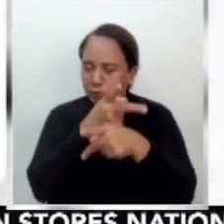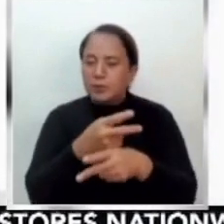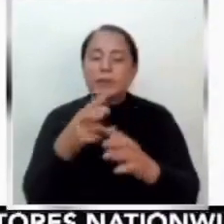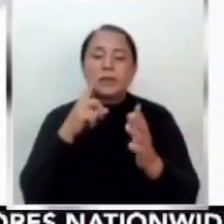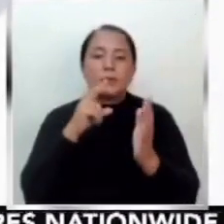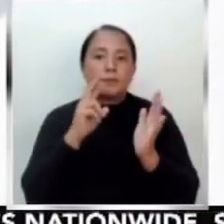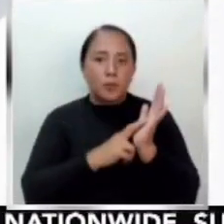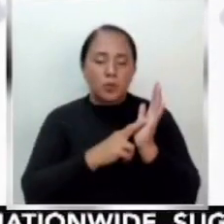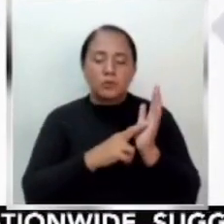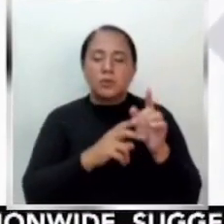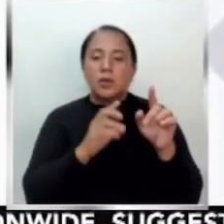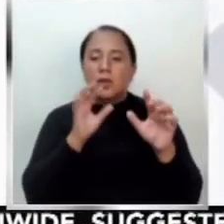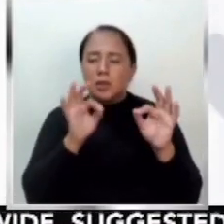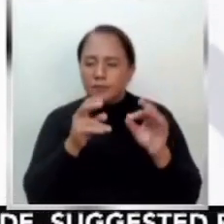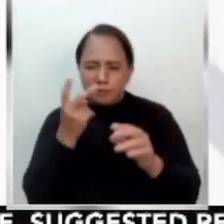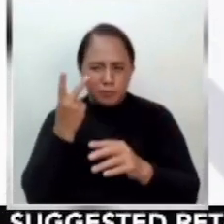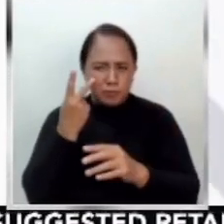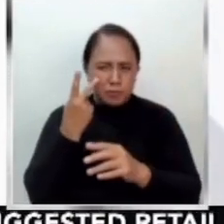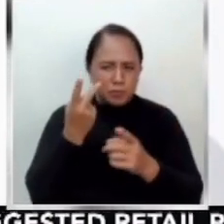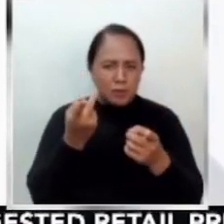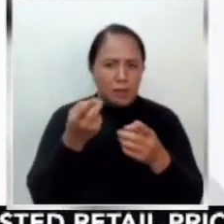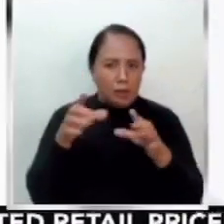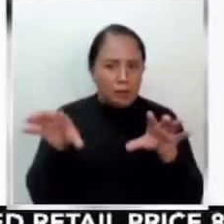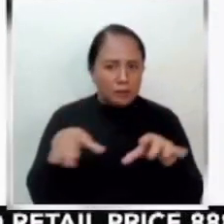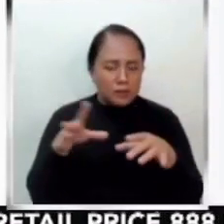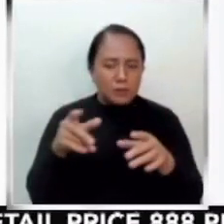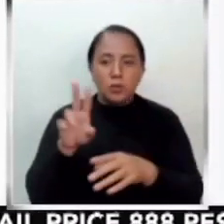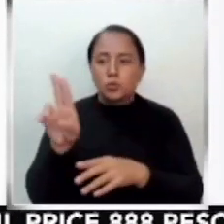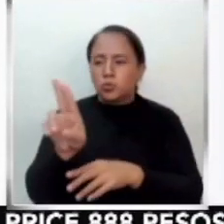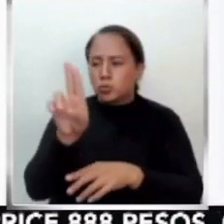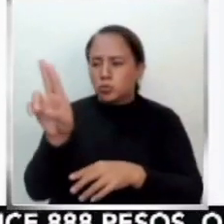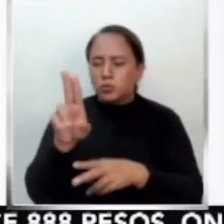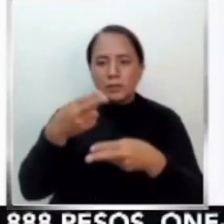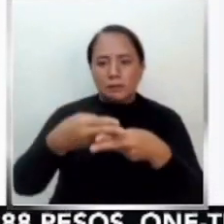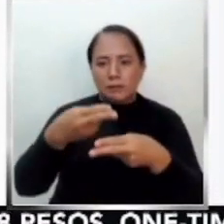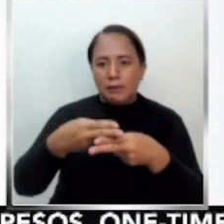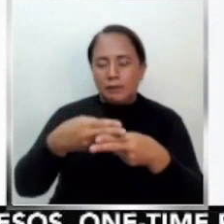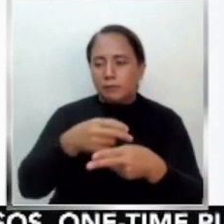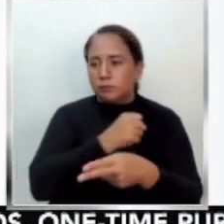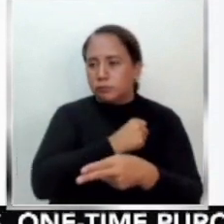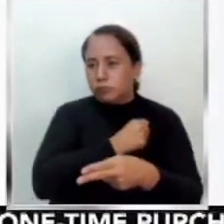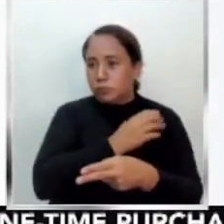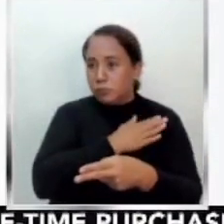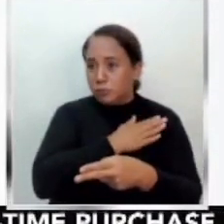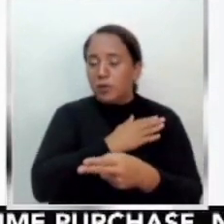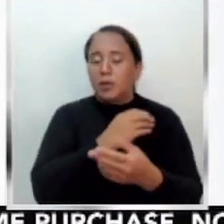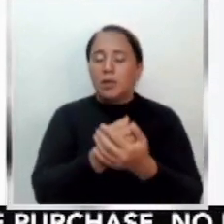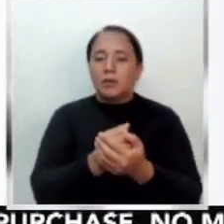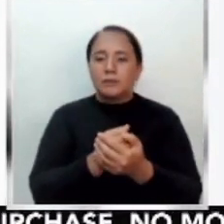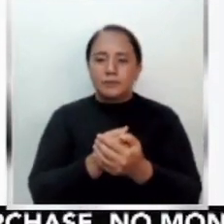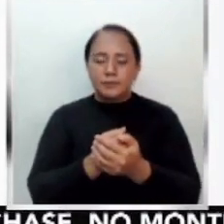ang mga kahinahinalang aktibidad na gumagamit sa pangalan ng Vice President-elect at incoming DepEd